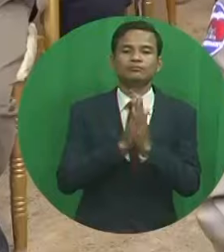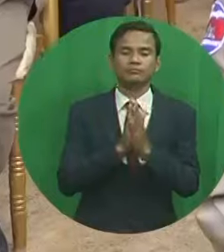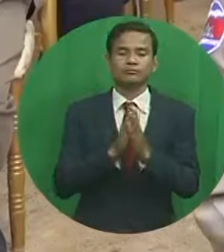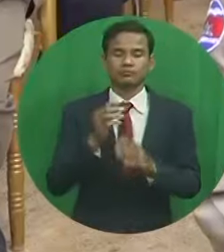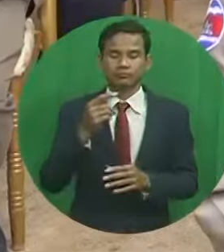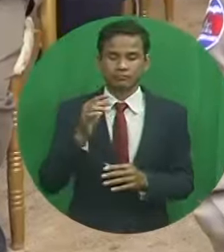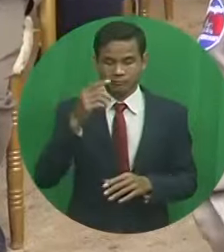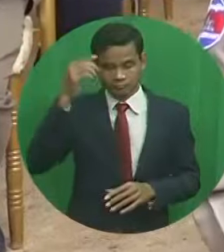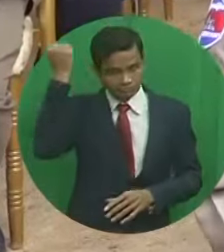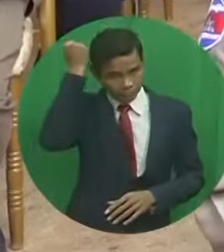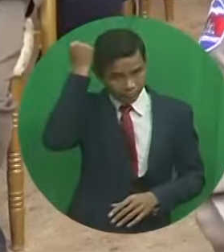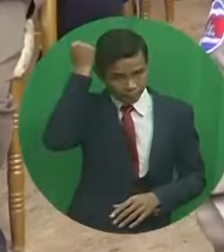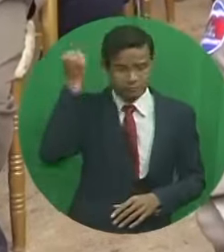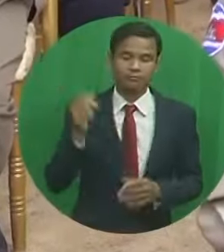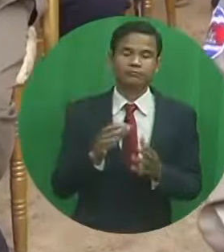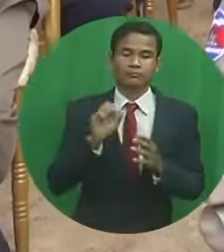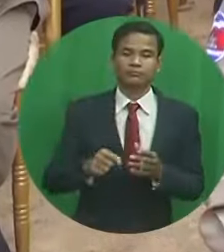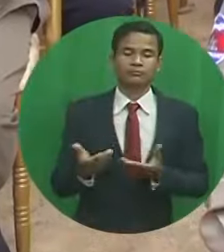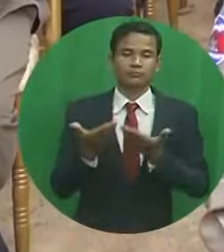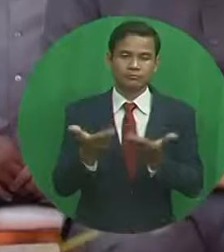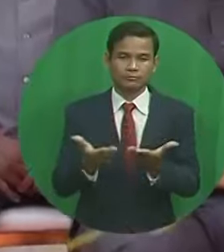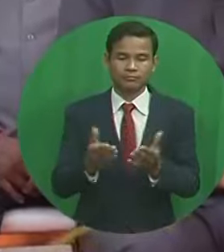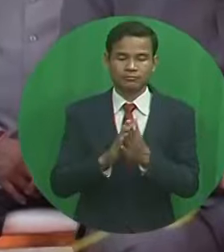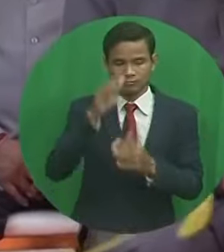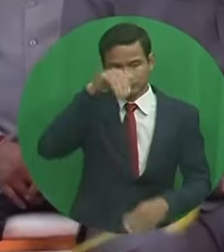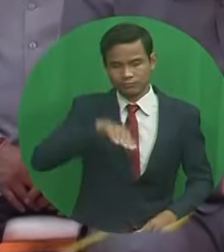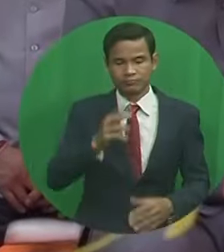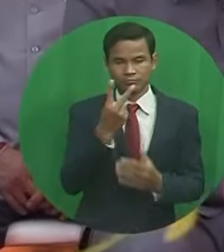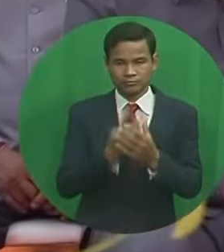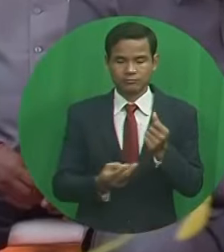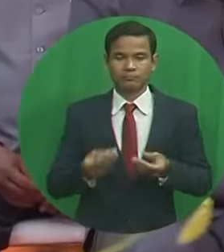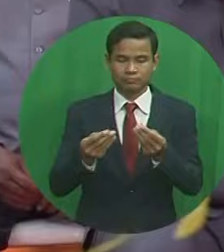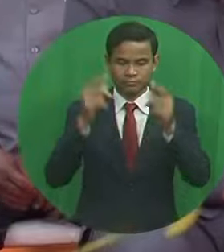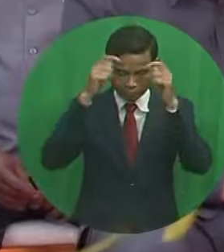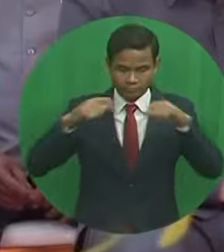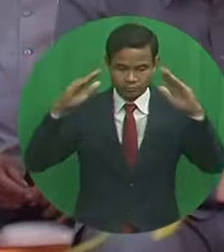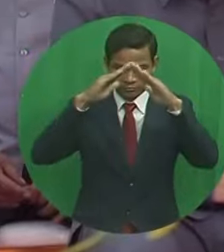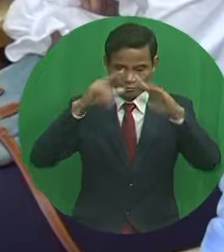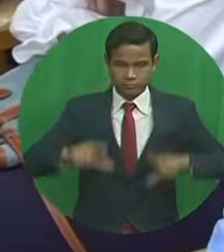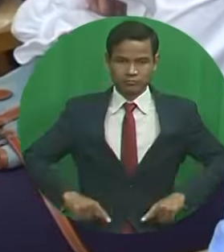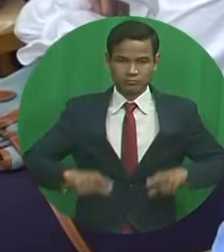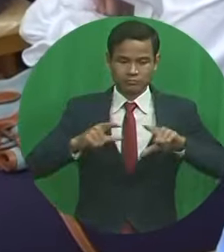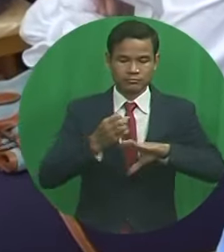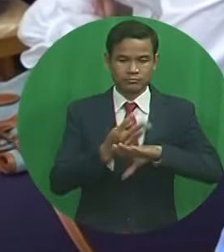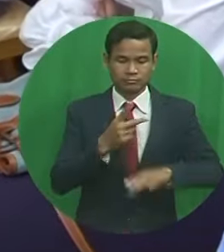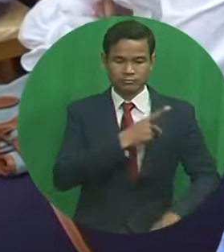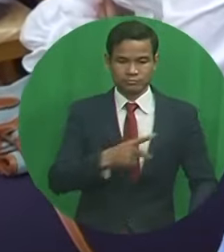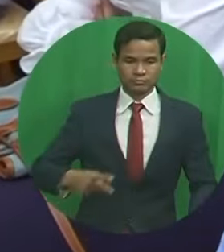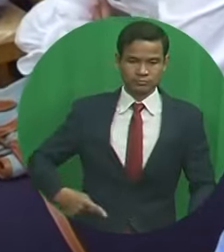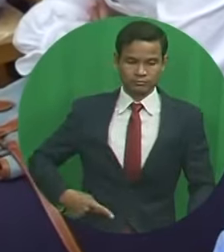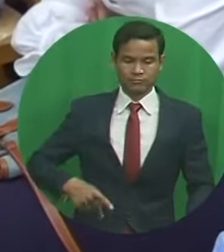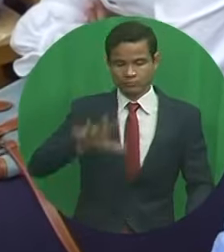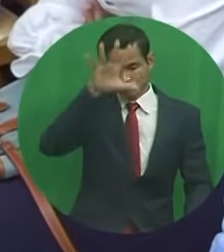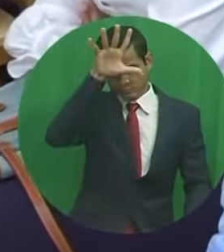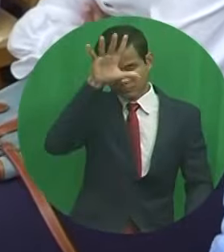ធិបតេយ្យប្រជាមានិតឡាវដែលបានប្រគល់ដំរីមួយគូនេះថ្វាយព្រះករុណាជាអម្ចាស់ជីវិតត្បូងព្រះមហាក្សត្រ